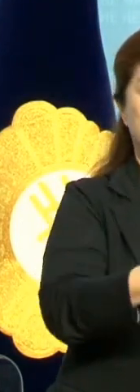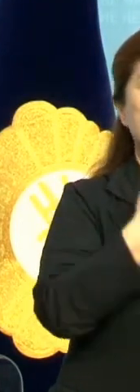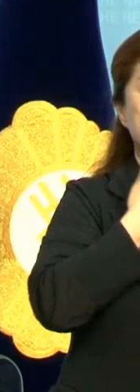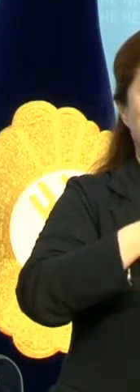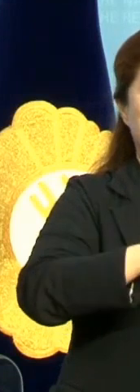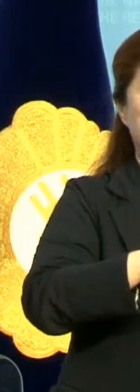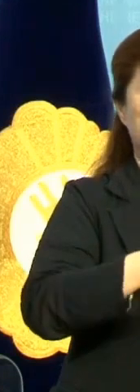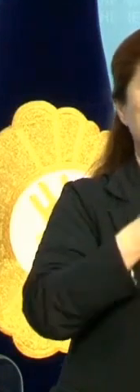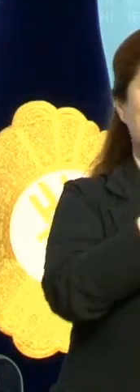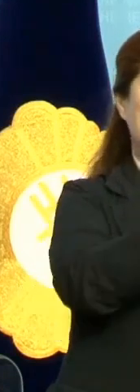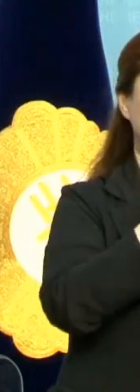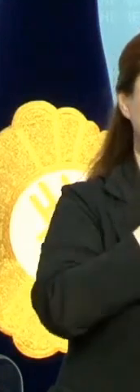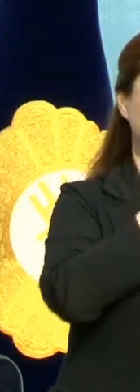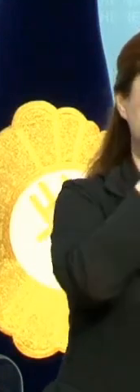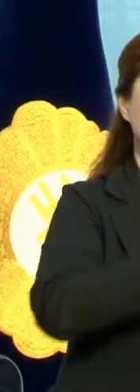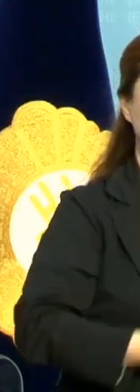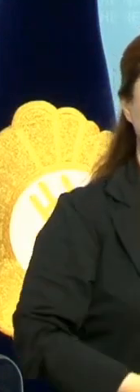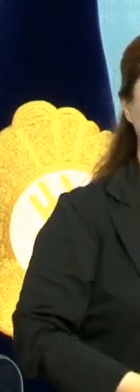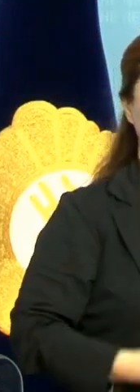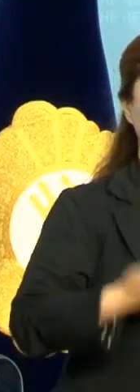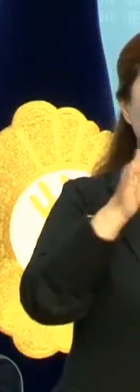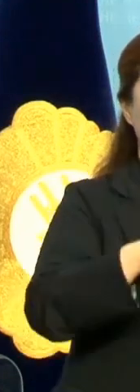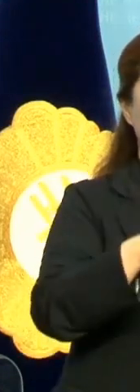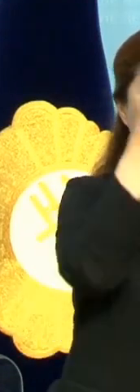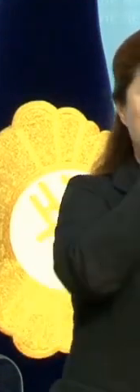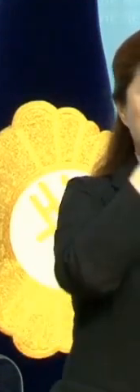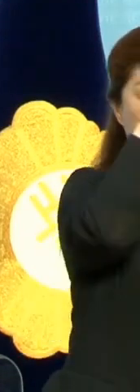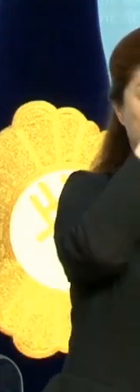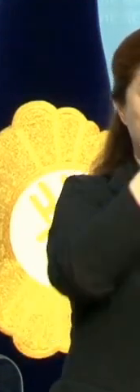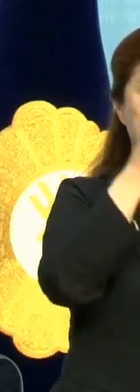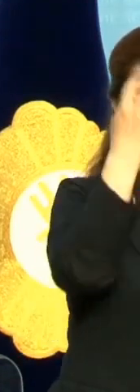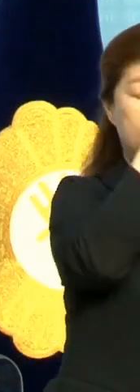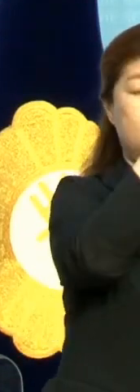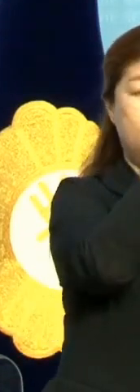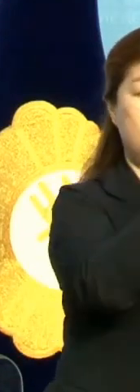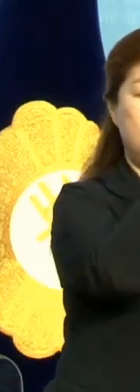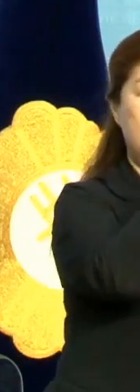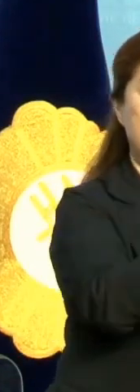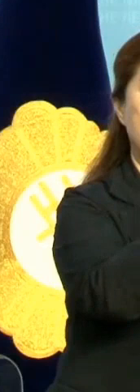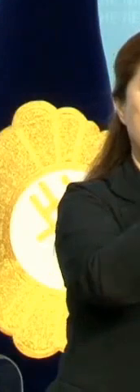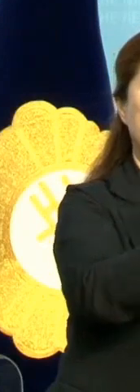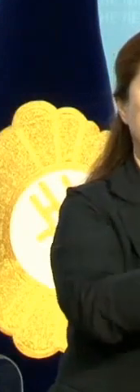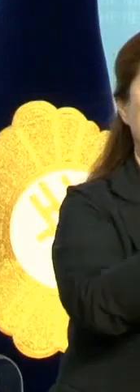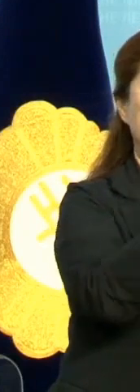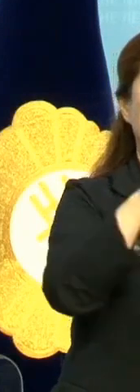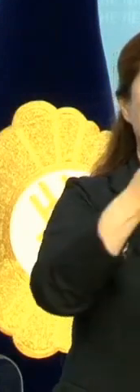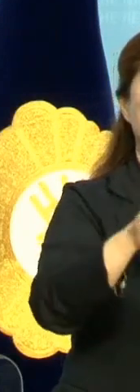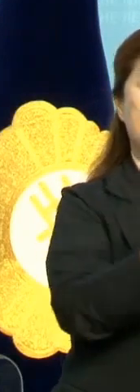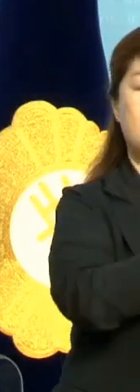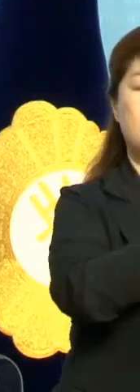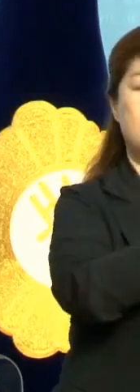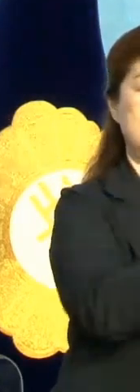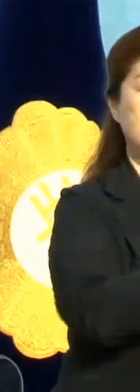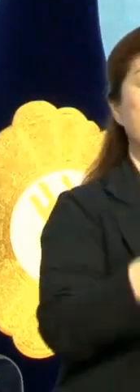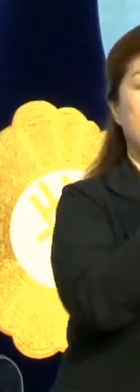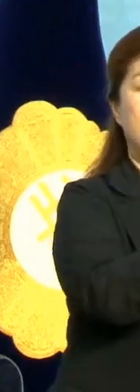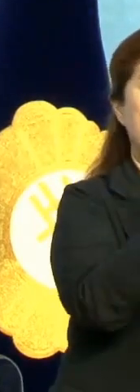겁니다. 그런데 검찰 수사에 따르면 바이오 에피스의 나스닥 상장은 불가능했음에도